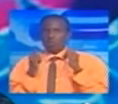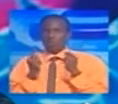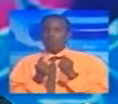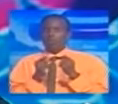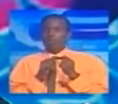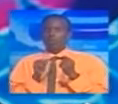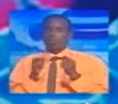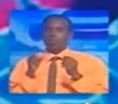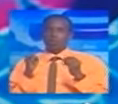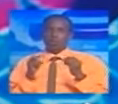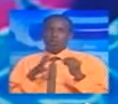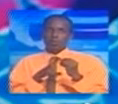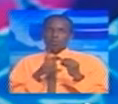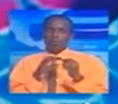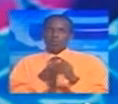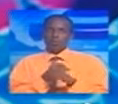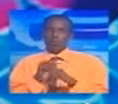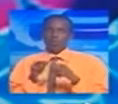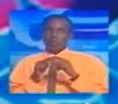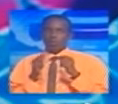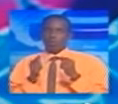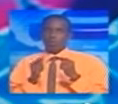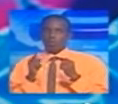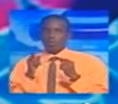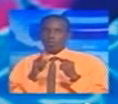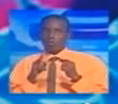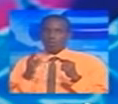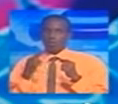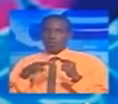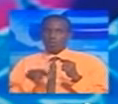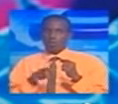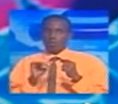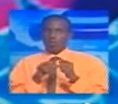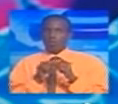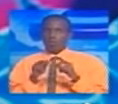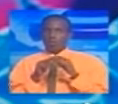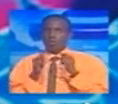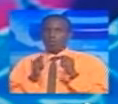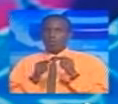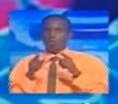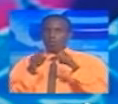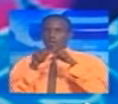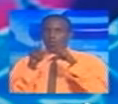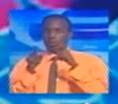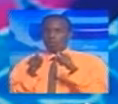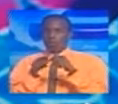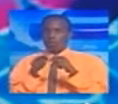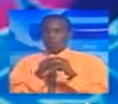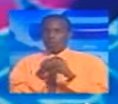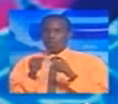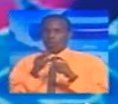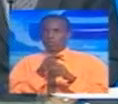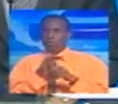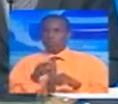radiologie et de scanner est opérationnel à l'hôpital de Balbala et peuvent venir profiter gratuitement munis de leur carte d'assurance